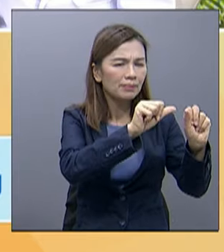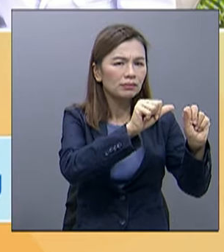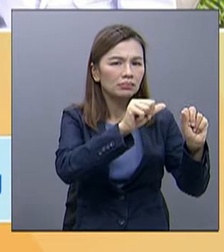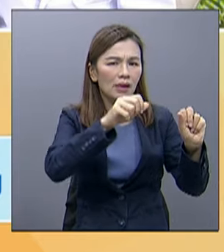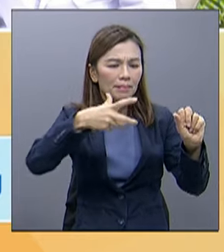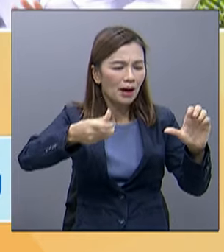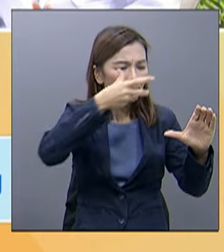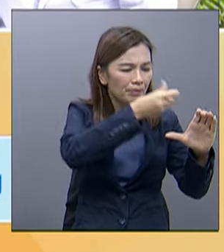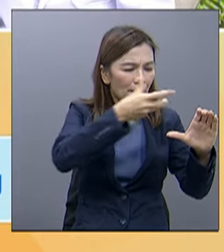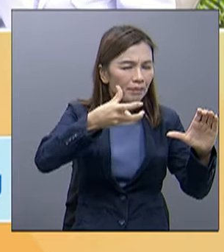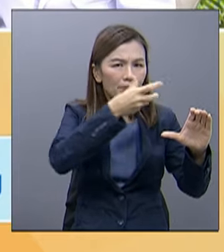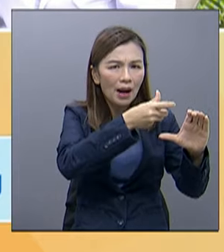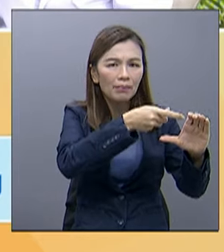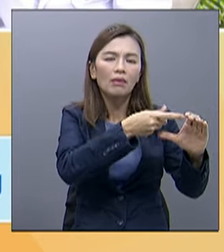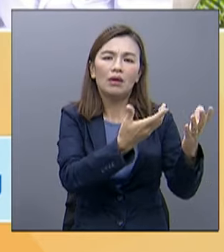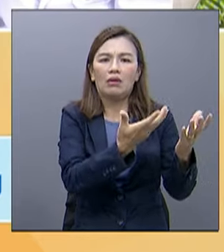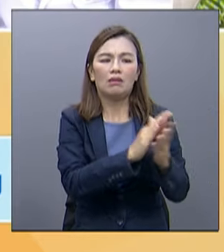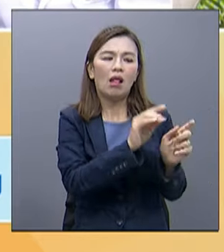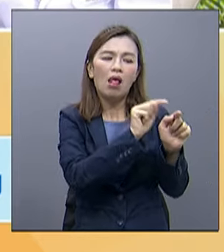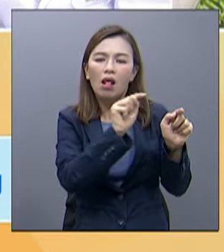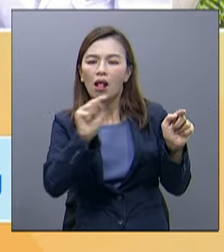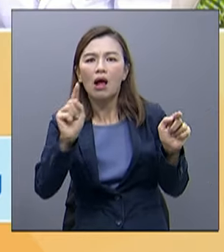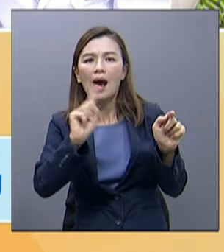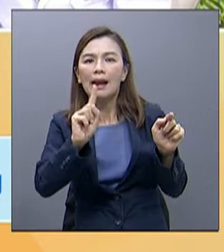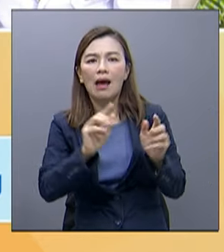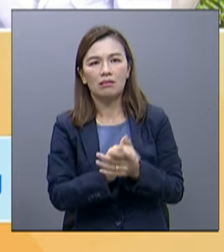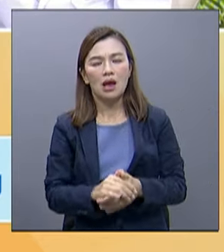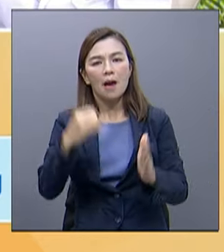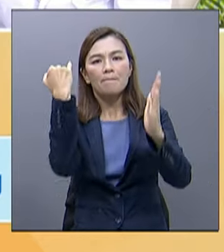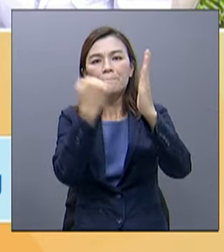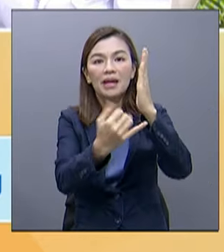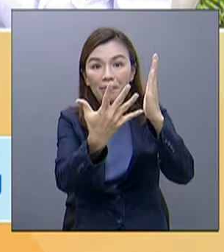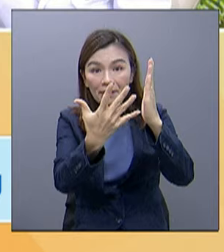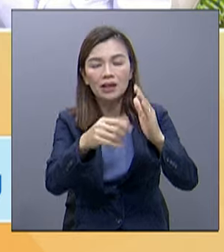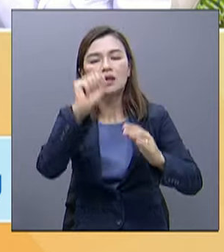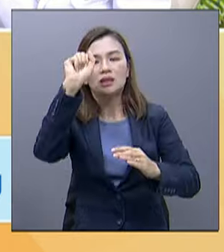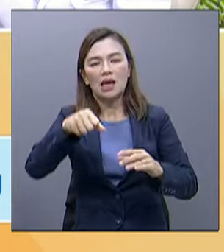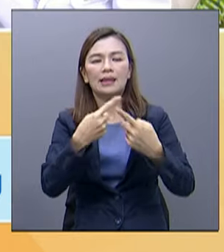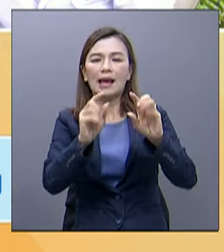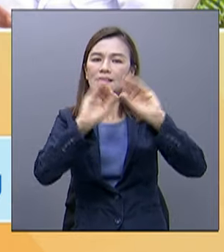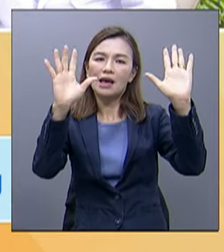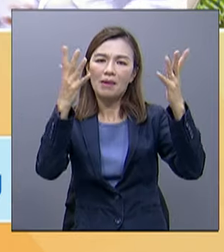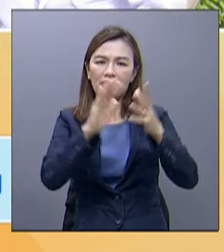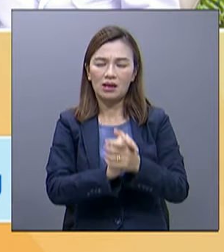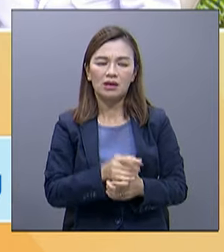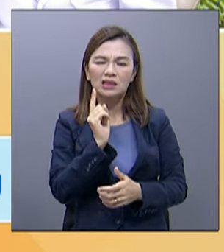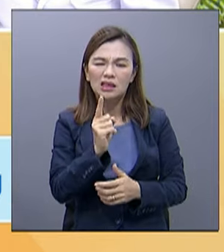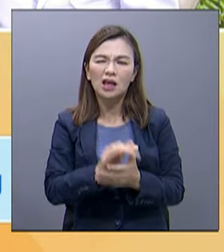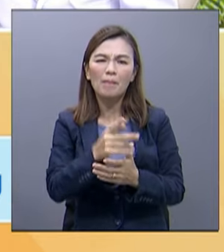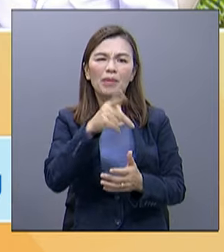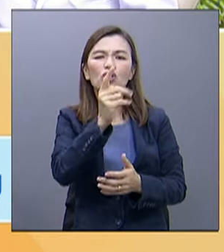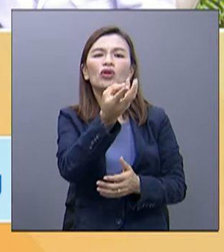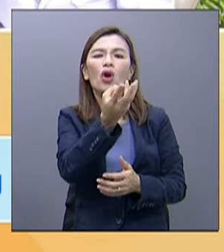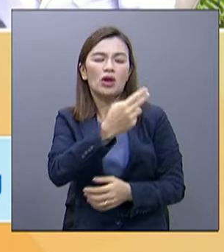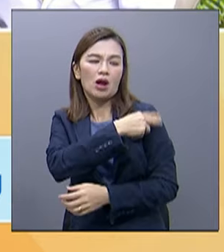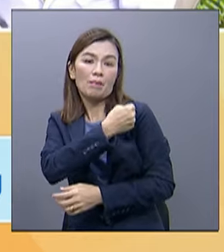จริงๆแต่ว่าผิดก็ไม่ถึงกับผิดเพียงแต่ว่ามันไม่ชัดเจนมันไม่ชัดเจนแล้วมันน้อยมากอ่าคนมันน้อยเพราะฉะนั้นทางการแพทย์ไม่ได้เอามาใช้เลย